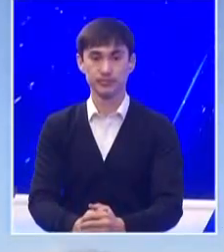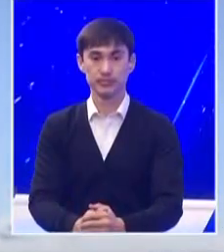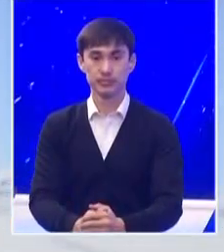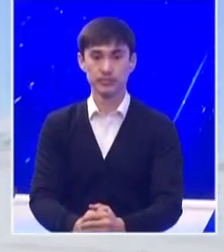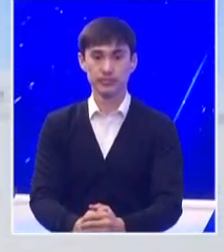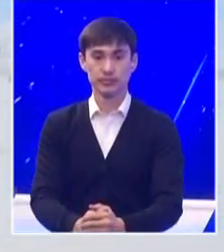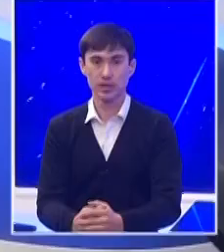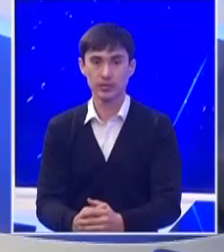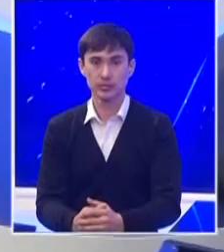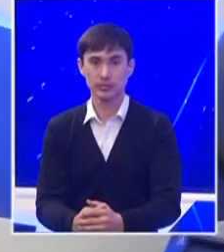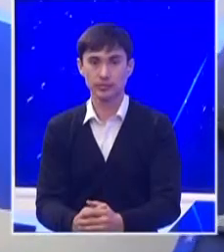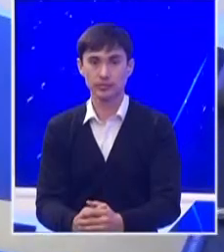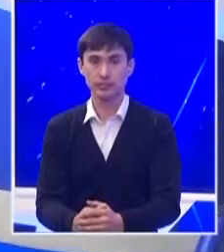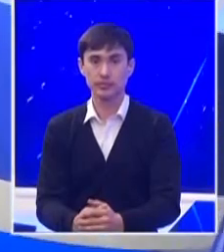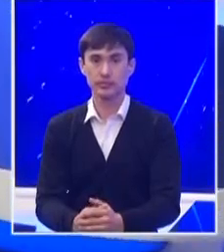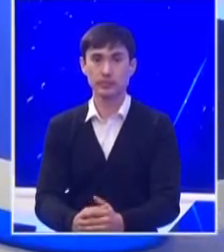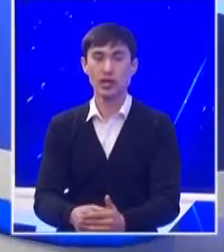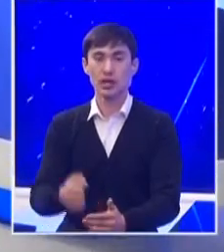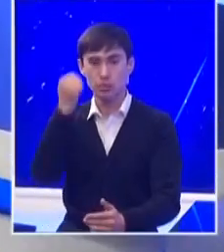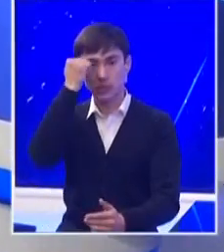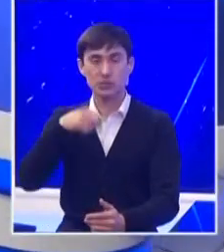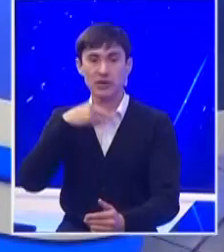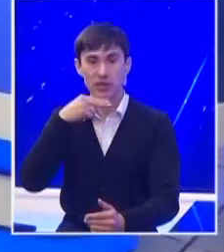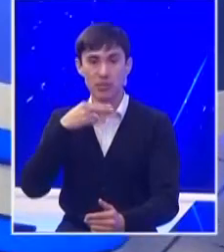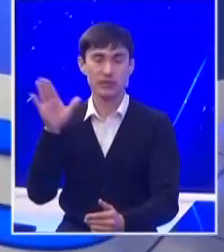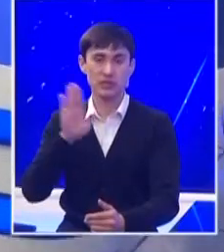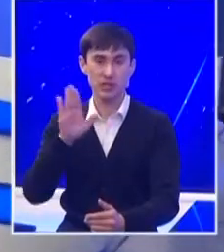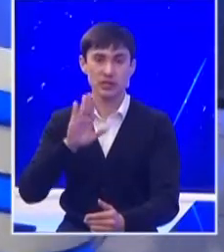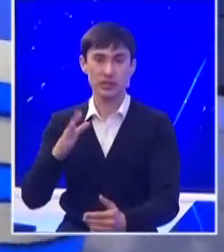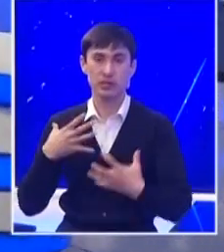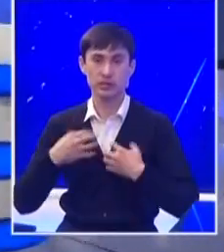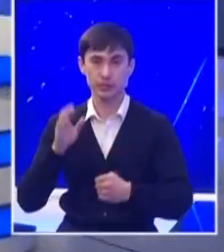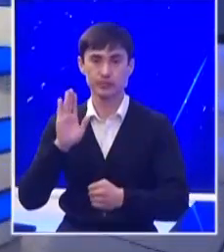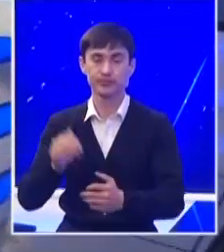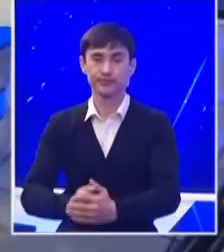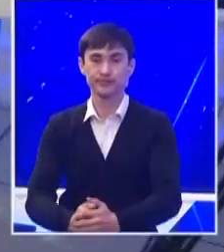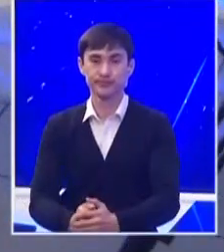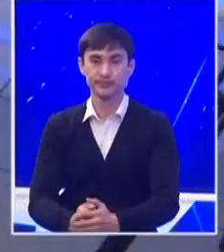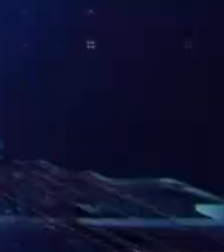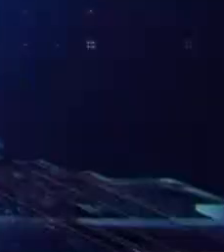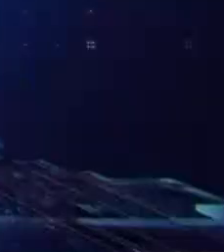ЖТСУ. У меня на этом все. Благодарю за внимание. Всего доброго. До свидания.